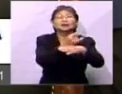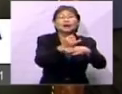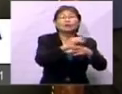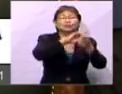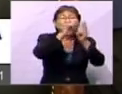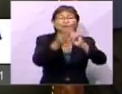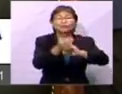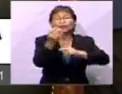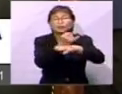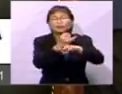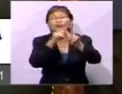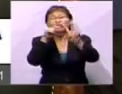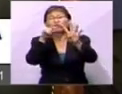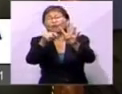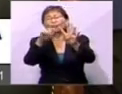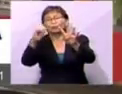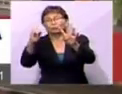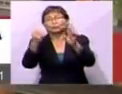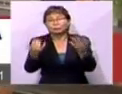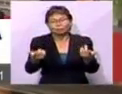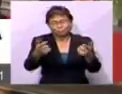yang sedang berlaku di hadapan kita.